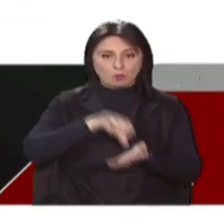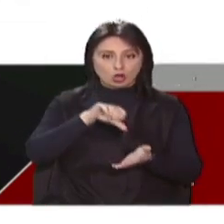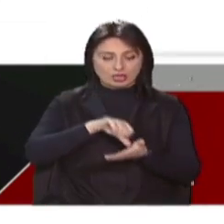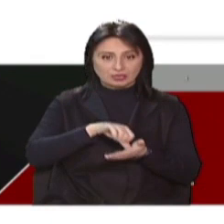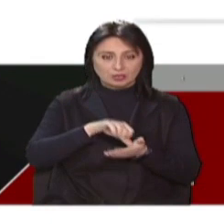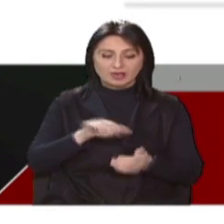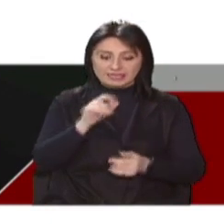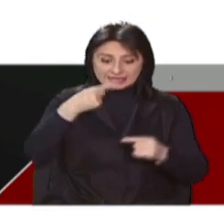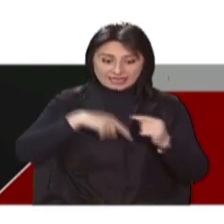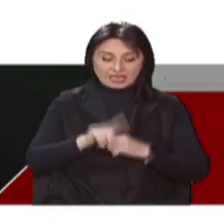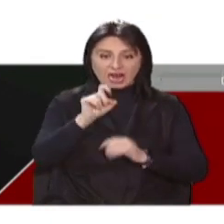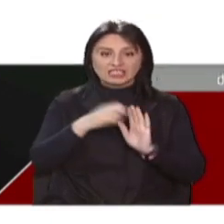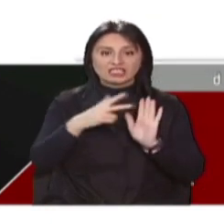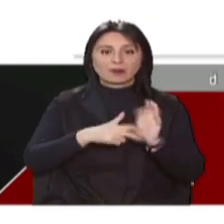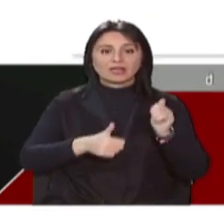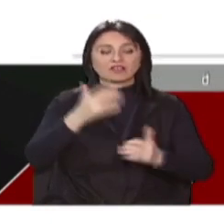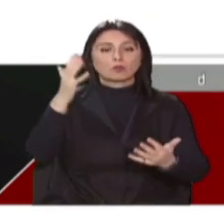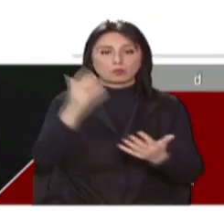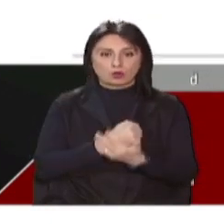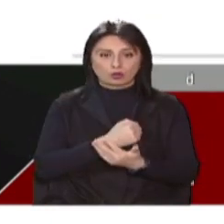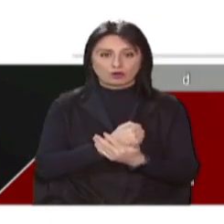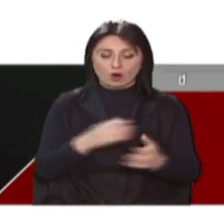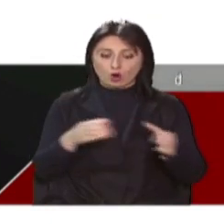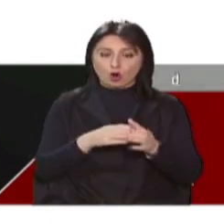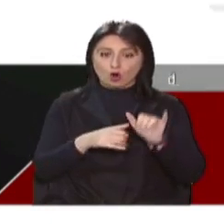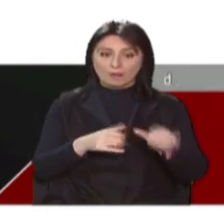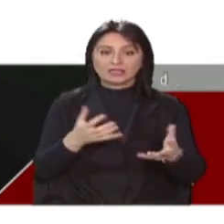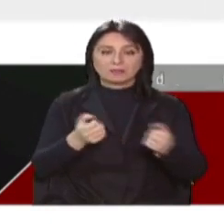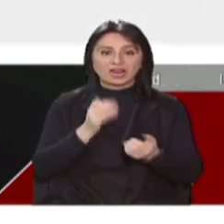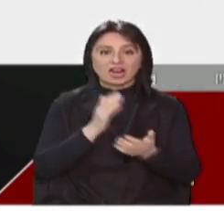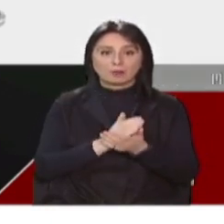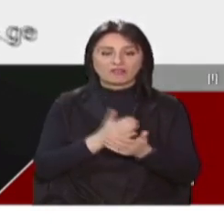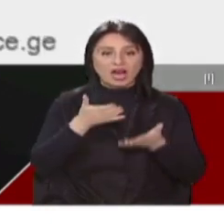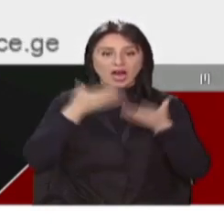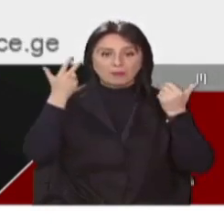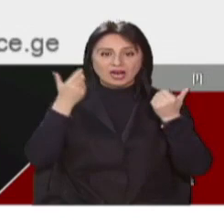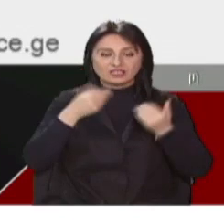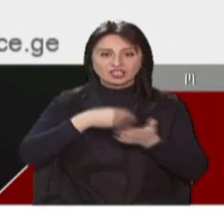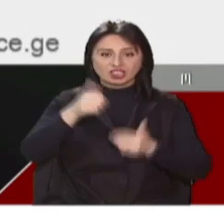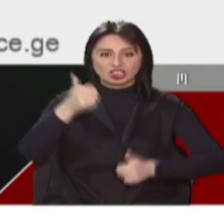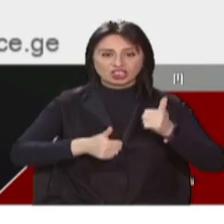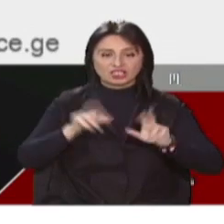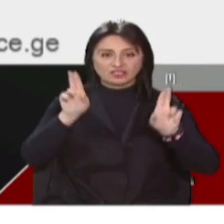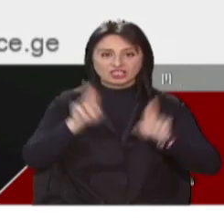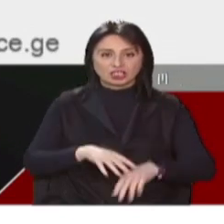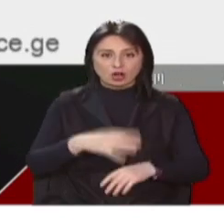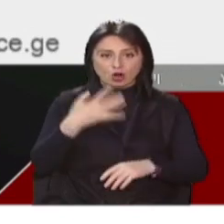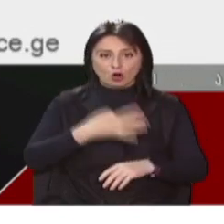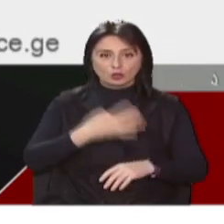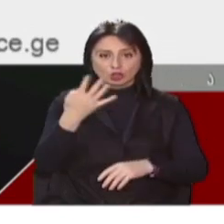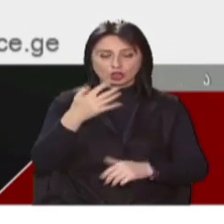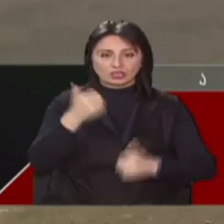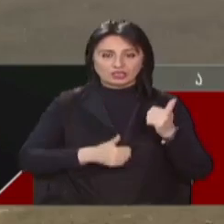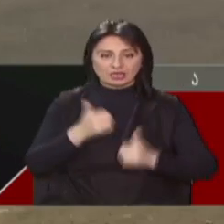მონაწილეობა, საიდანაც 118 ტენდერი მოიგო. კომპანიას მიღებული აქვს გამარტივებული შესყიდვის წესით